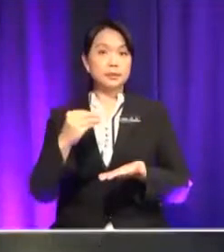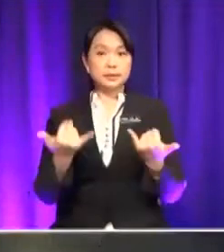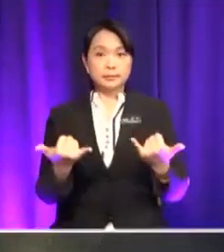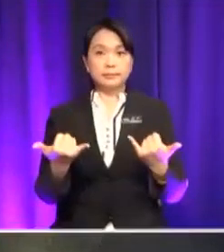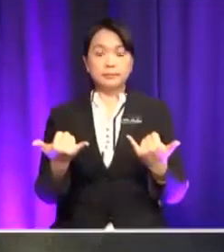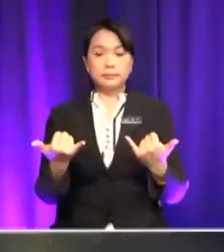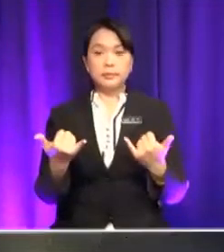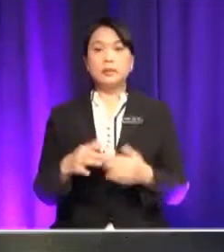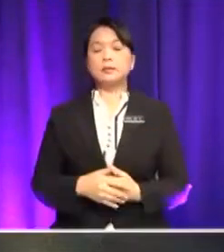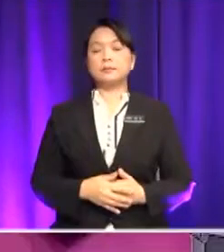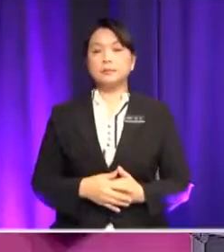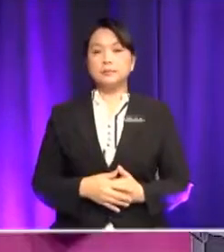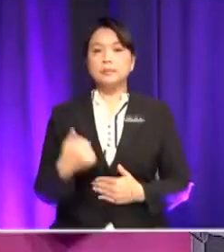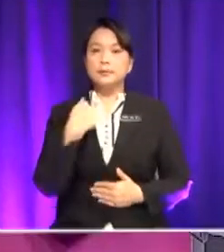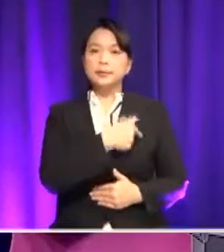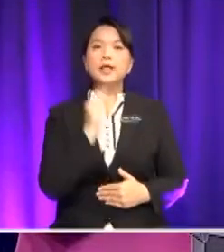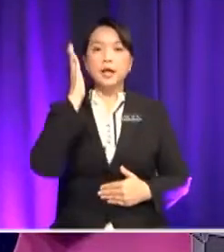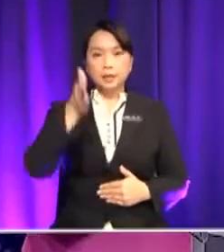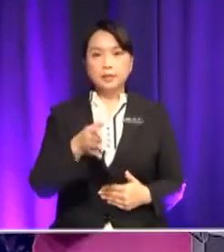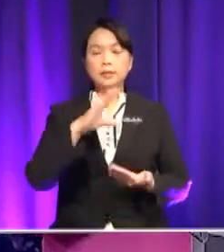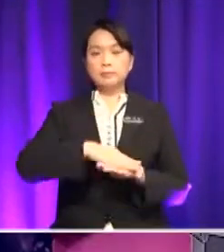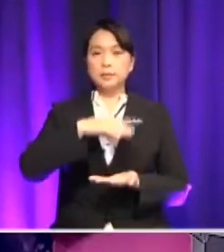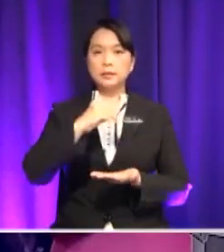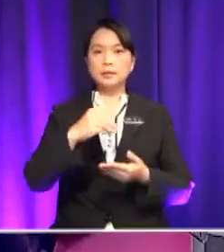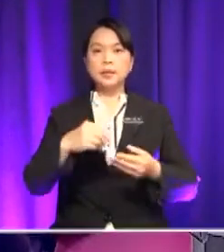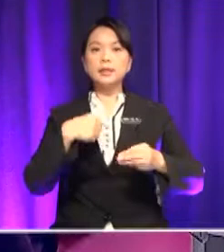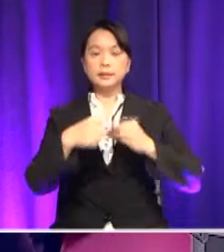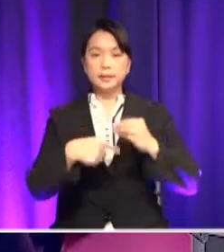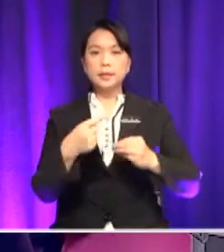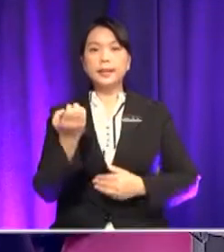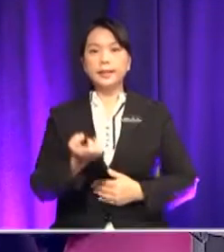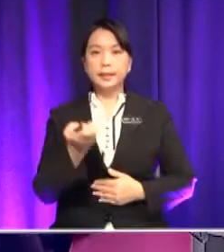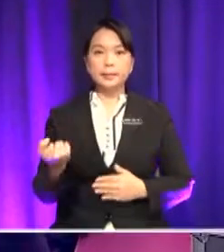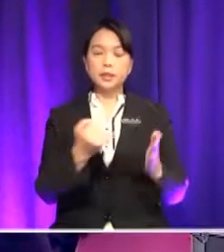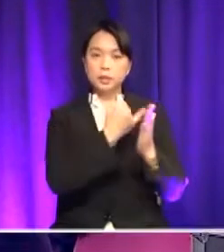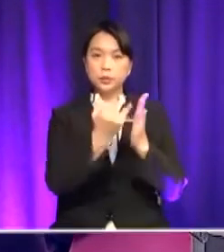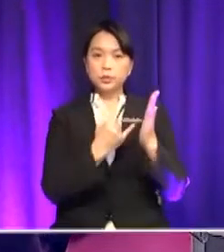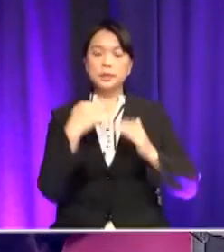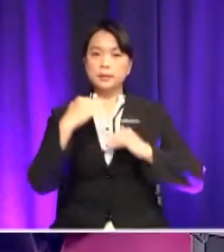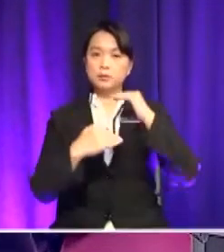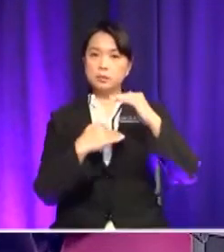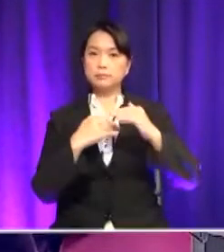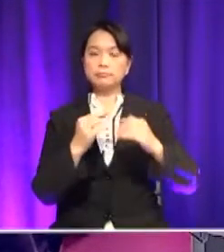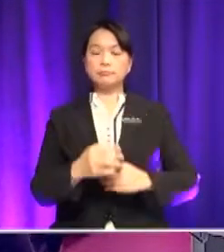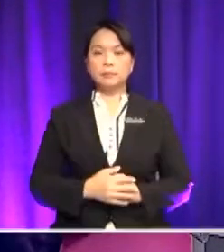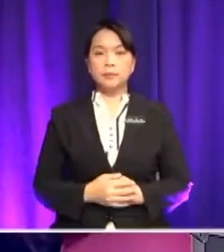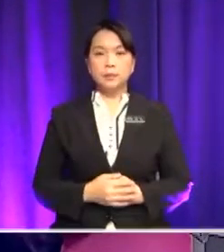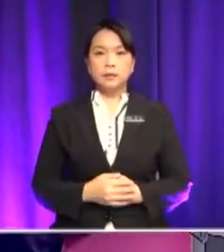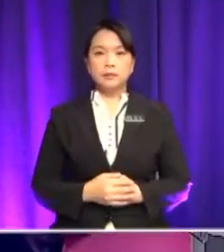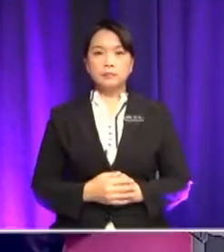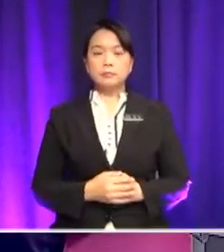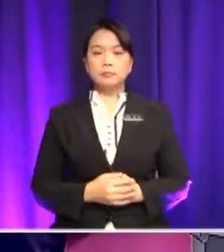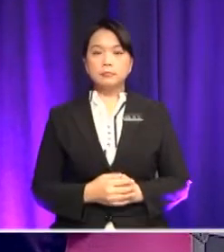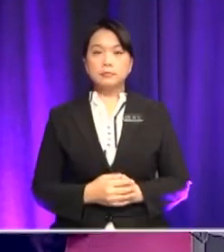Baiklah, yang seterusnya kita akan mempelajari tentang elemen lukisan bangunan. Okey, lukisan bangunan